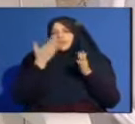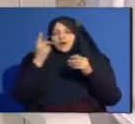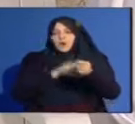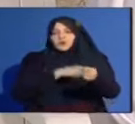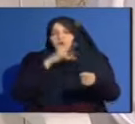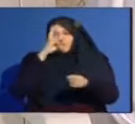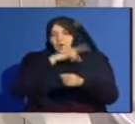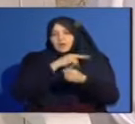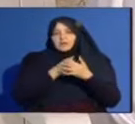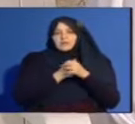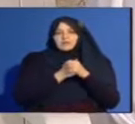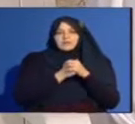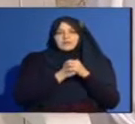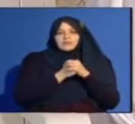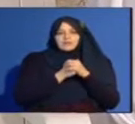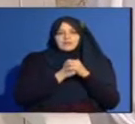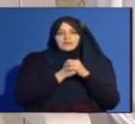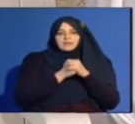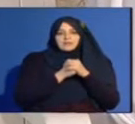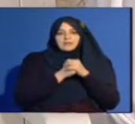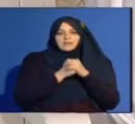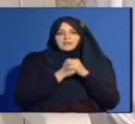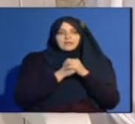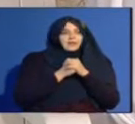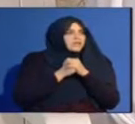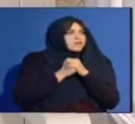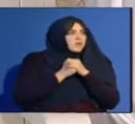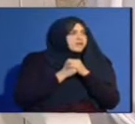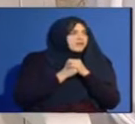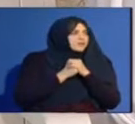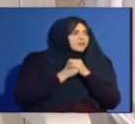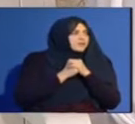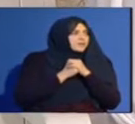وصلي وصلي وصلي. طيب